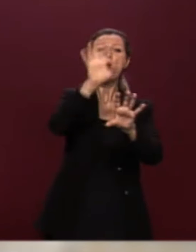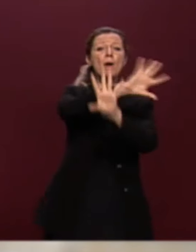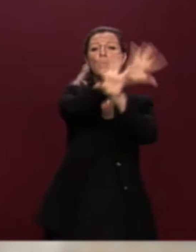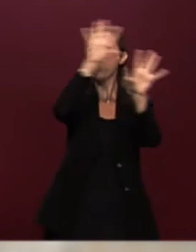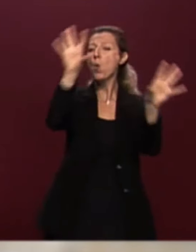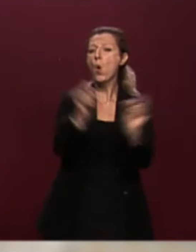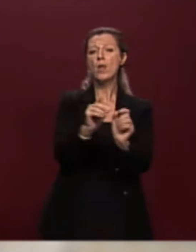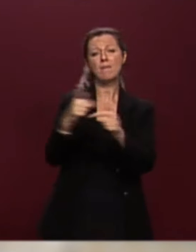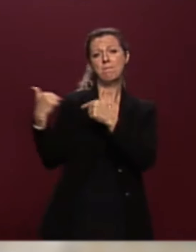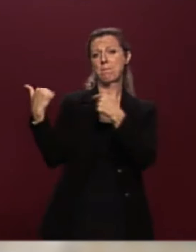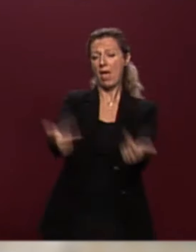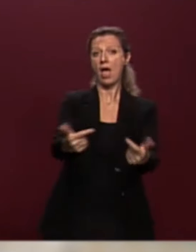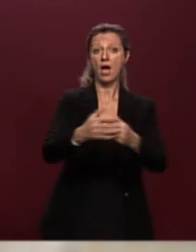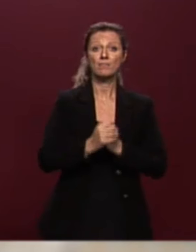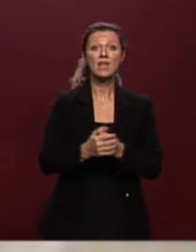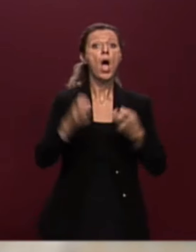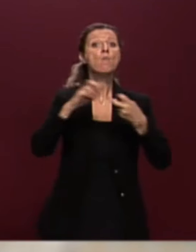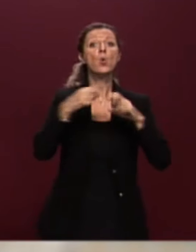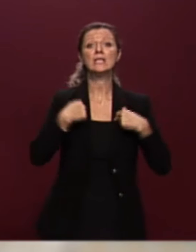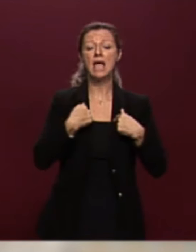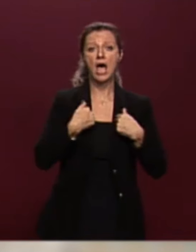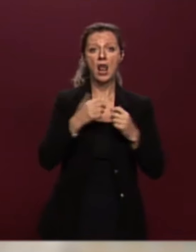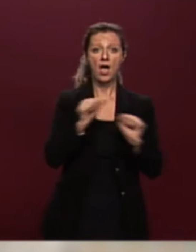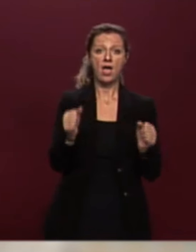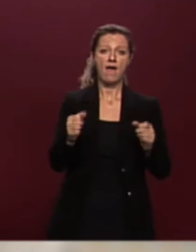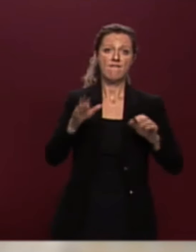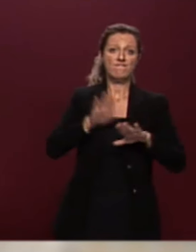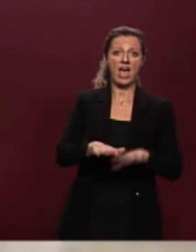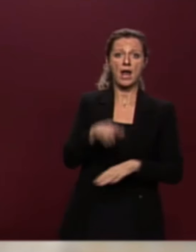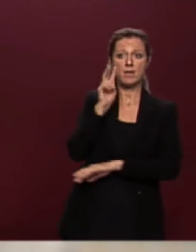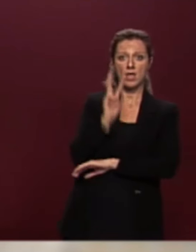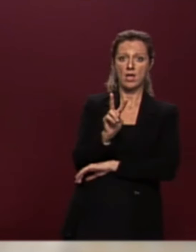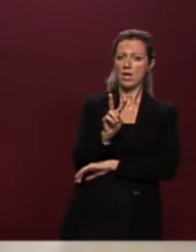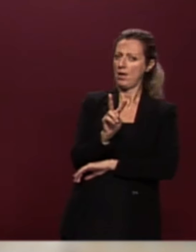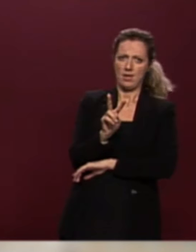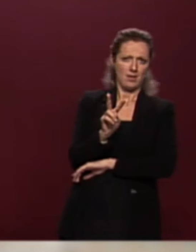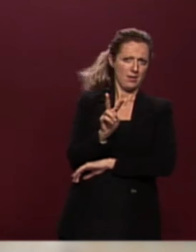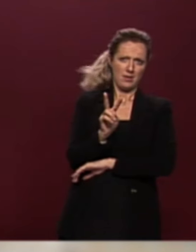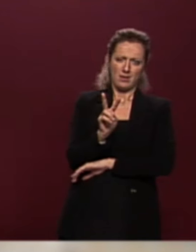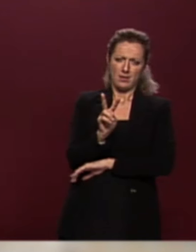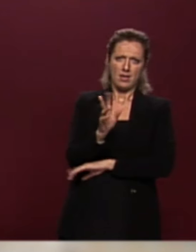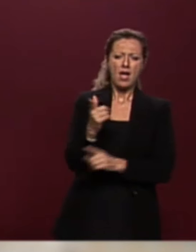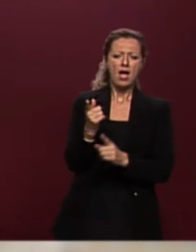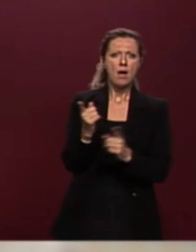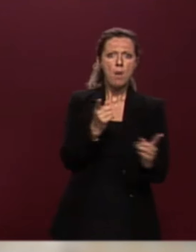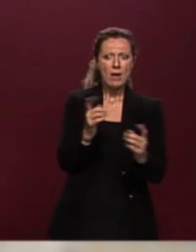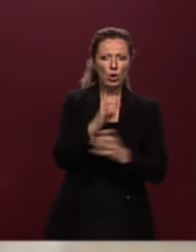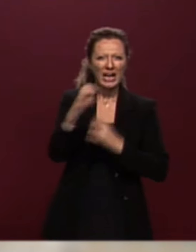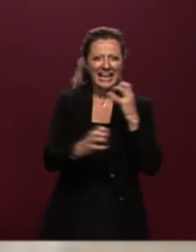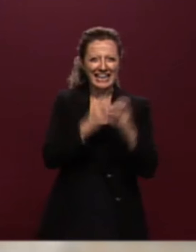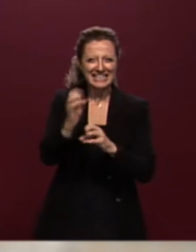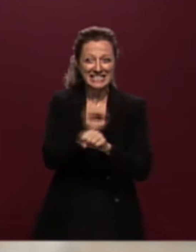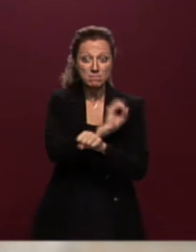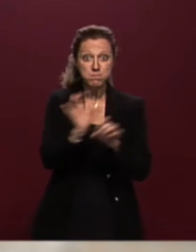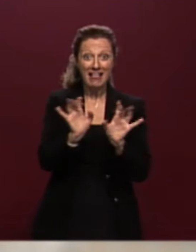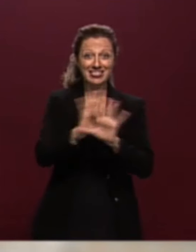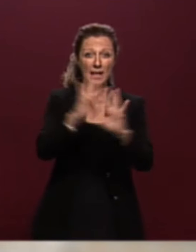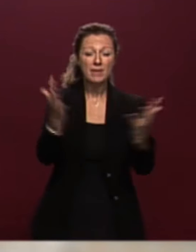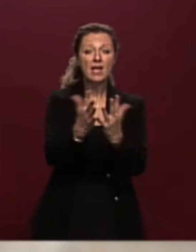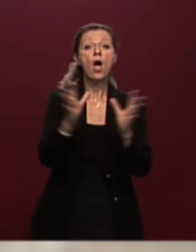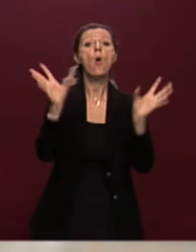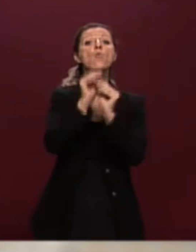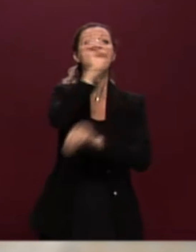A Bruxelles non siamo rimasti a guardare. Nel pieno della crisi pandemica, l'Unione